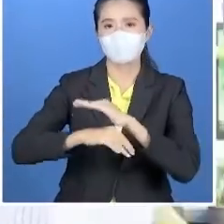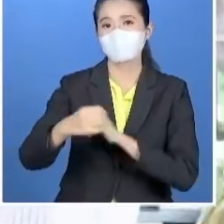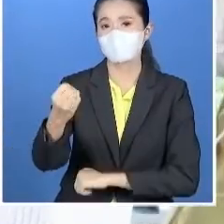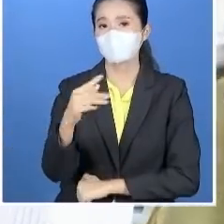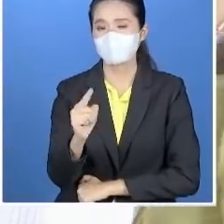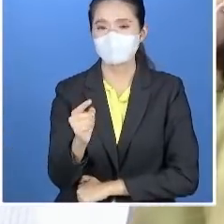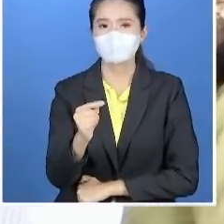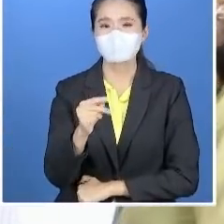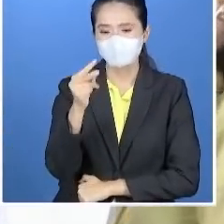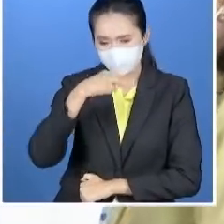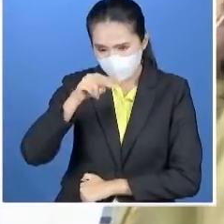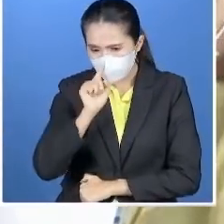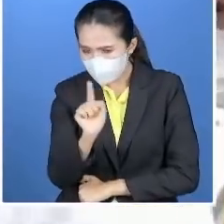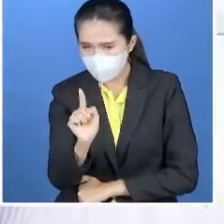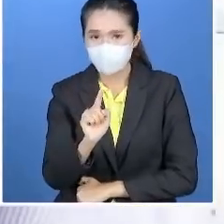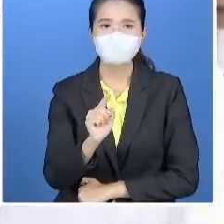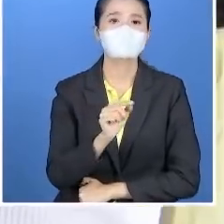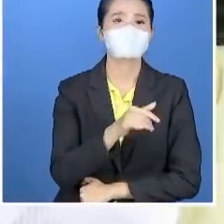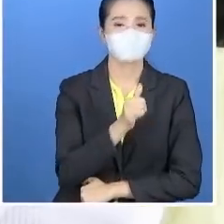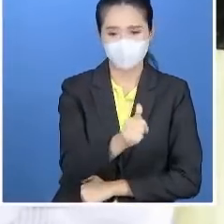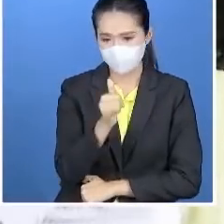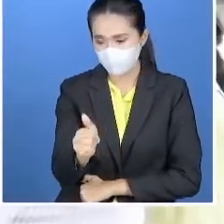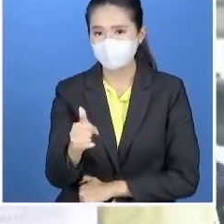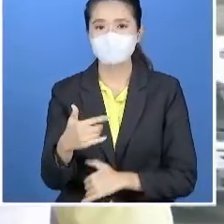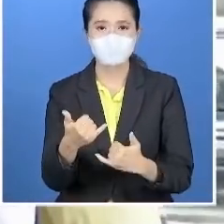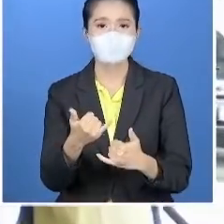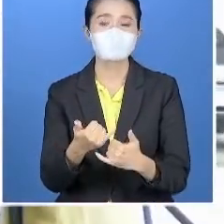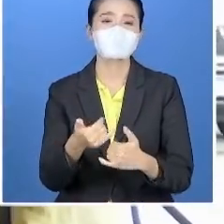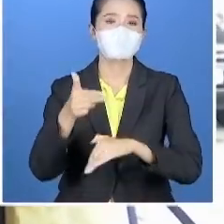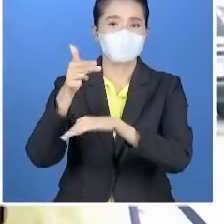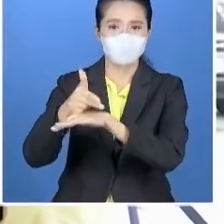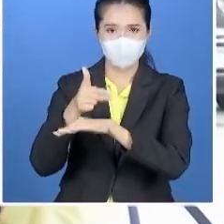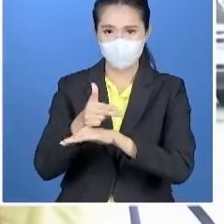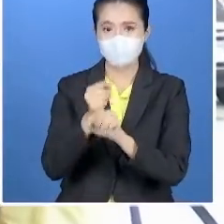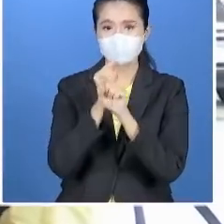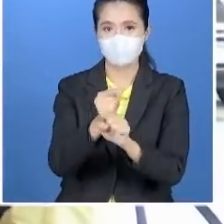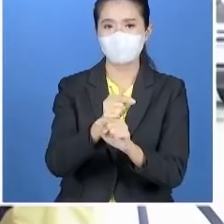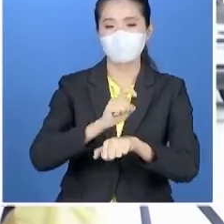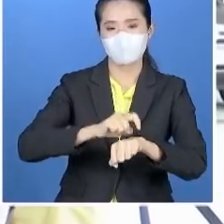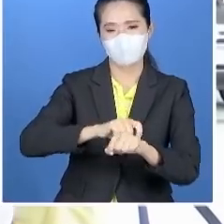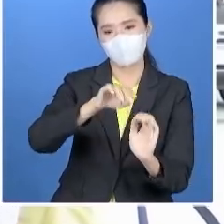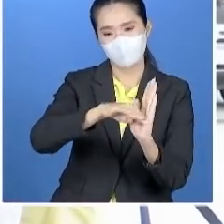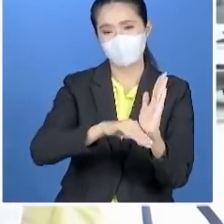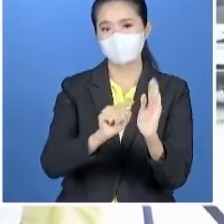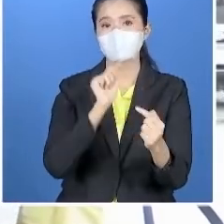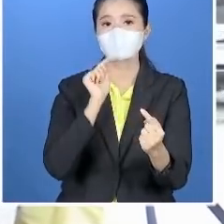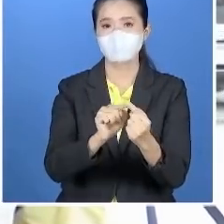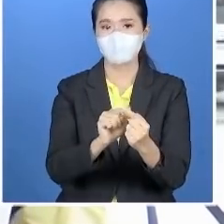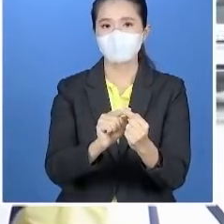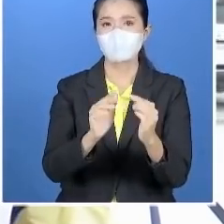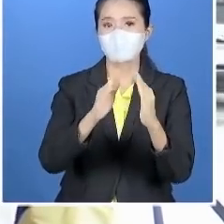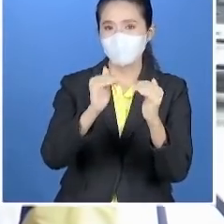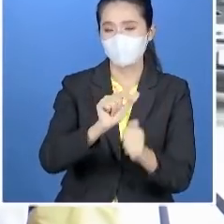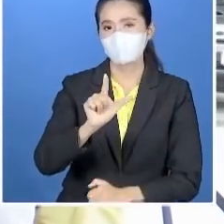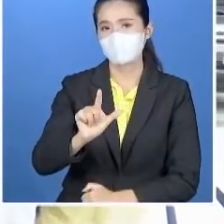ครู่นี้ว่าแกจะไปไล่ดูจุดไหนอะไรอย่างไรบ้างโดยกล้องวงจรปิดที่ไล่เลียงไทม์ไลน์ค่ะพูดถึงจุดหนึ่งก็คือตรงบริเวณวัดลุ่มค